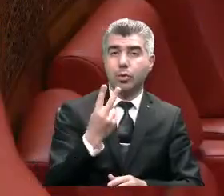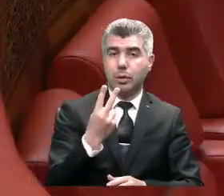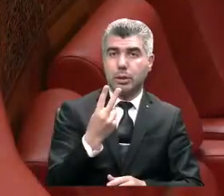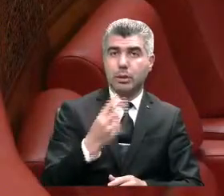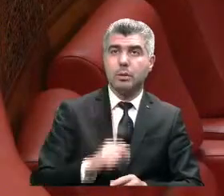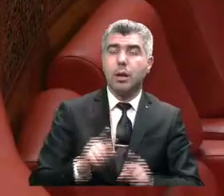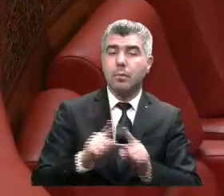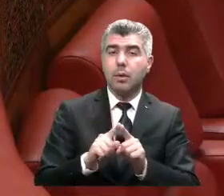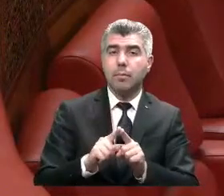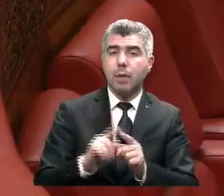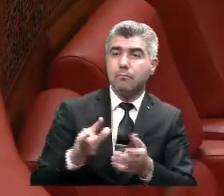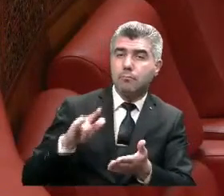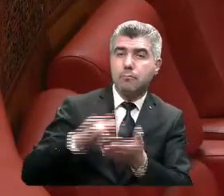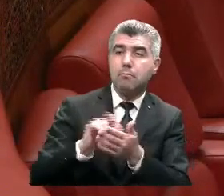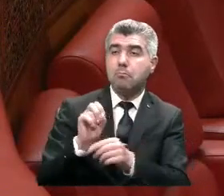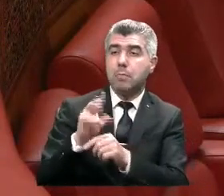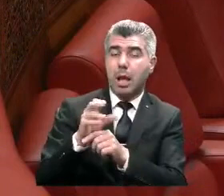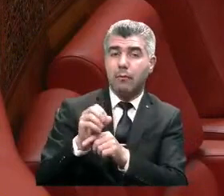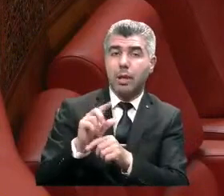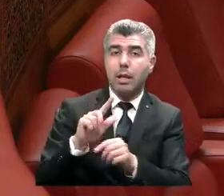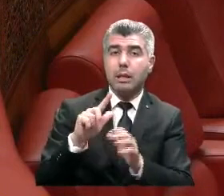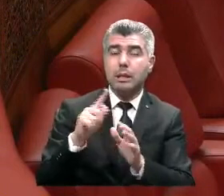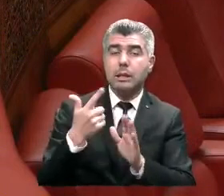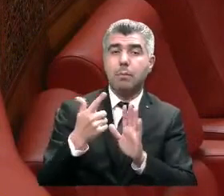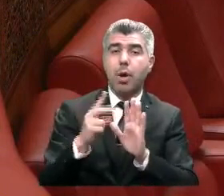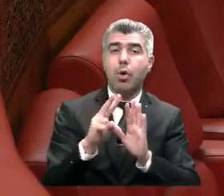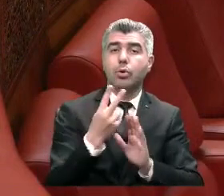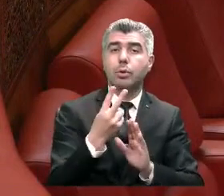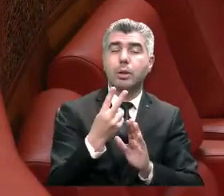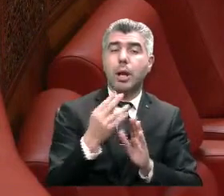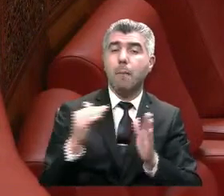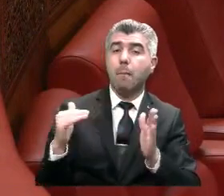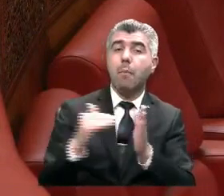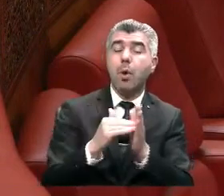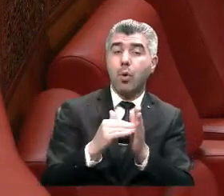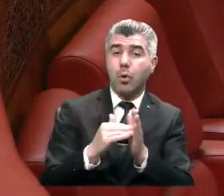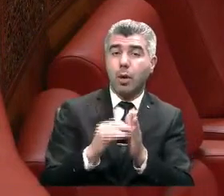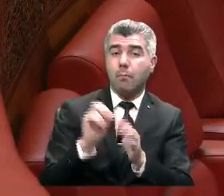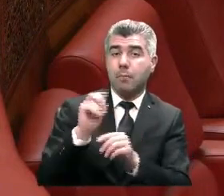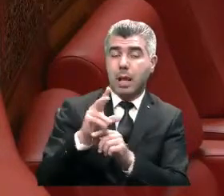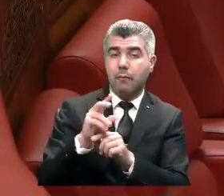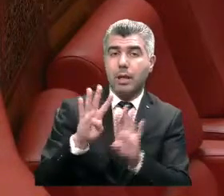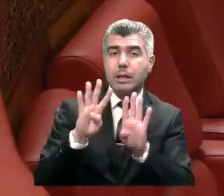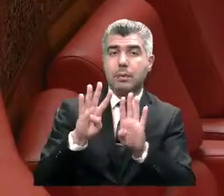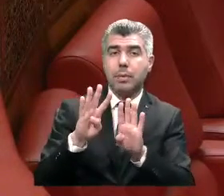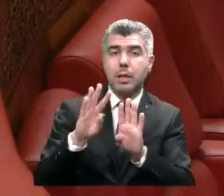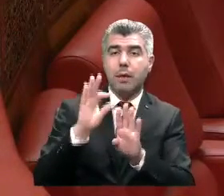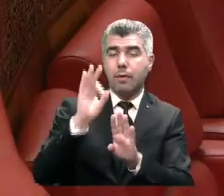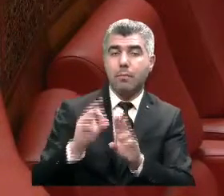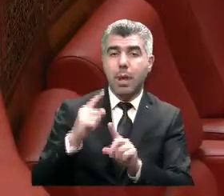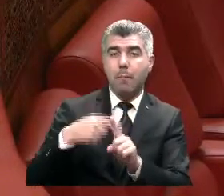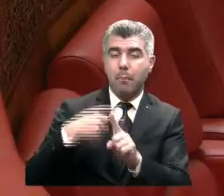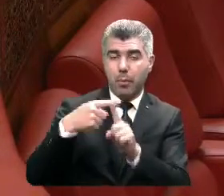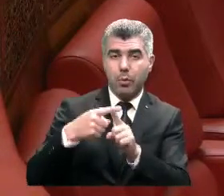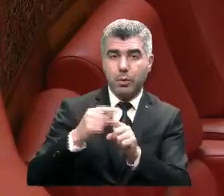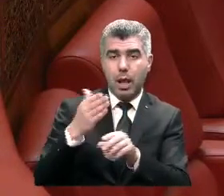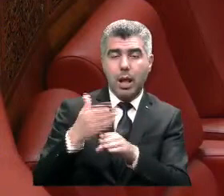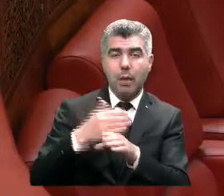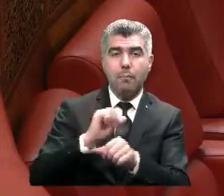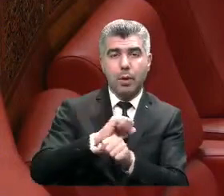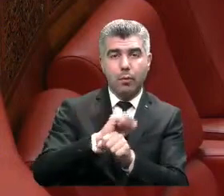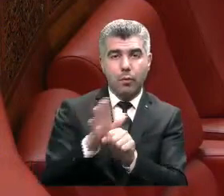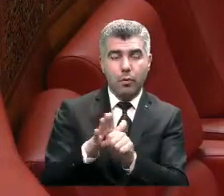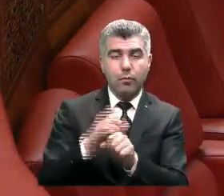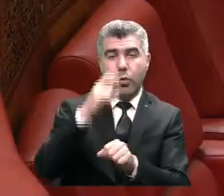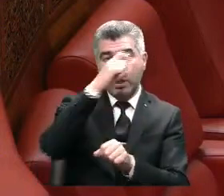عرفت حركه النقل الجوي عبور 27 مليون مسافر اي بارتفاع ب 88% قبل الجائحه وتميز الصيف